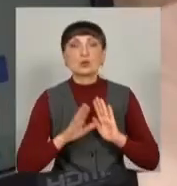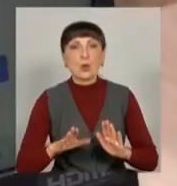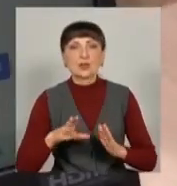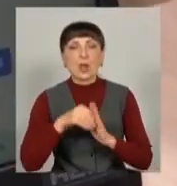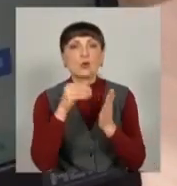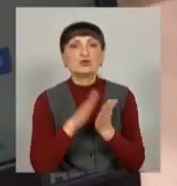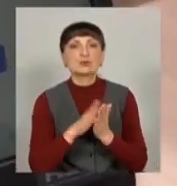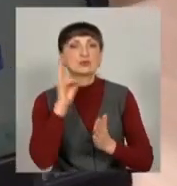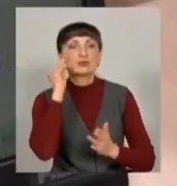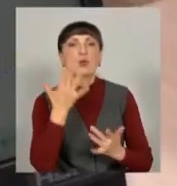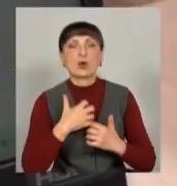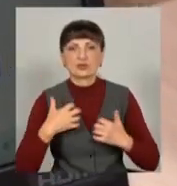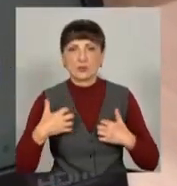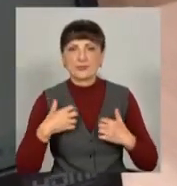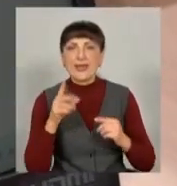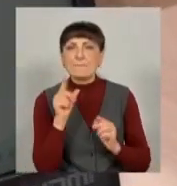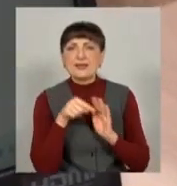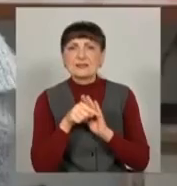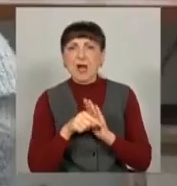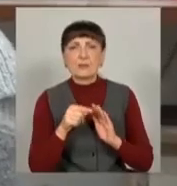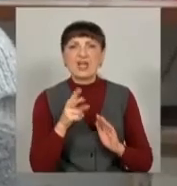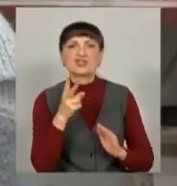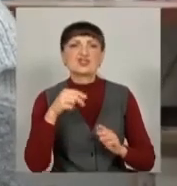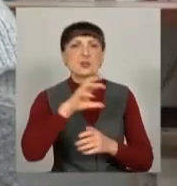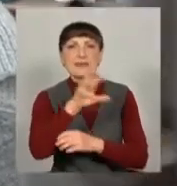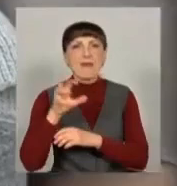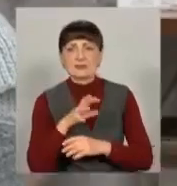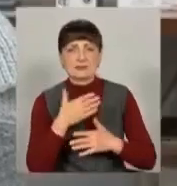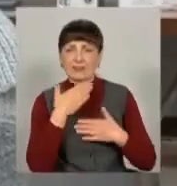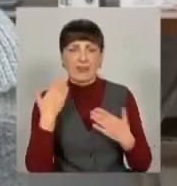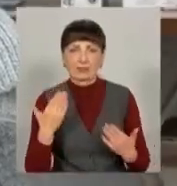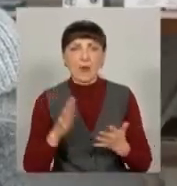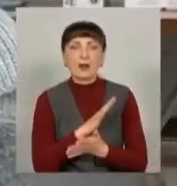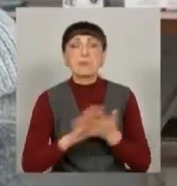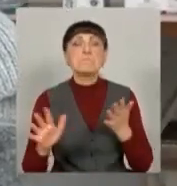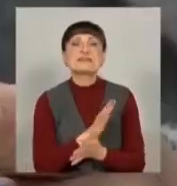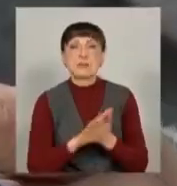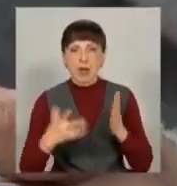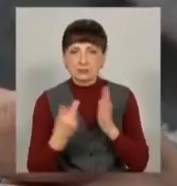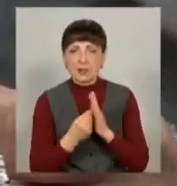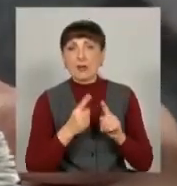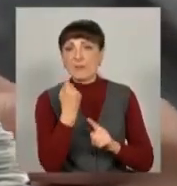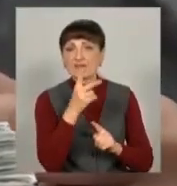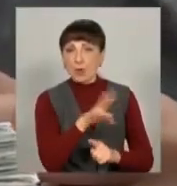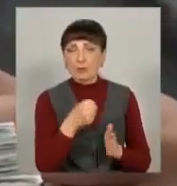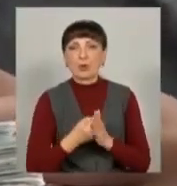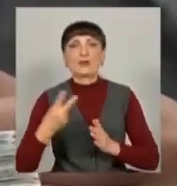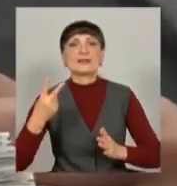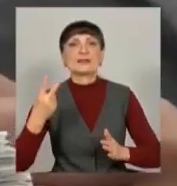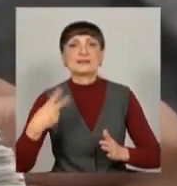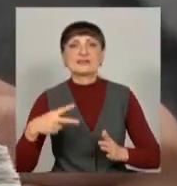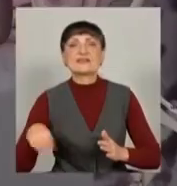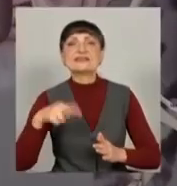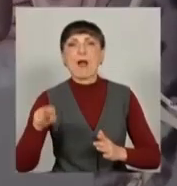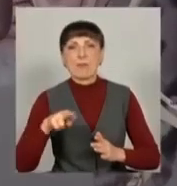учета численности животных. В микрочипе нет датчика GPS. Программа бесплатного чипирования продлится с 1 ноября до 20 декабря